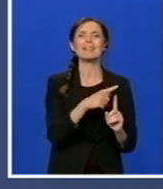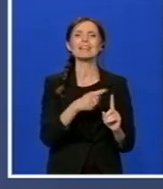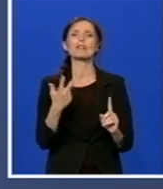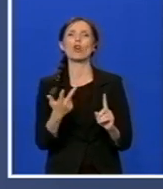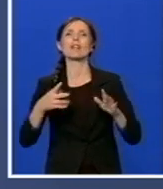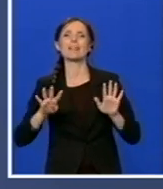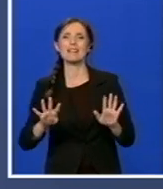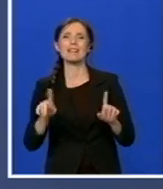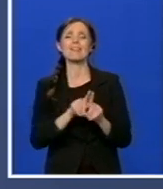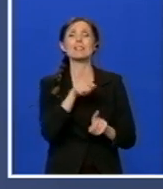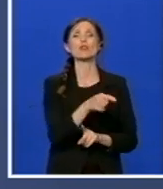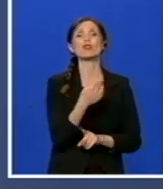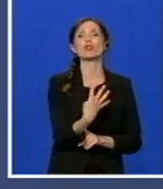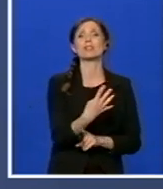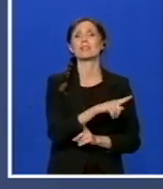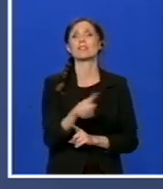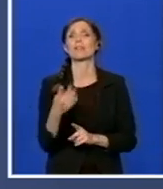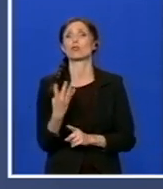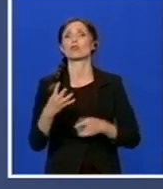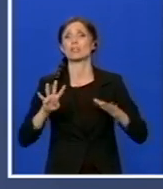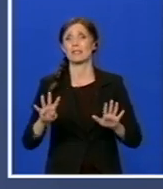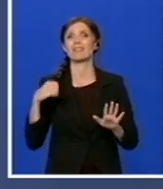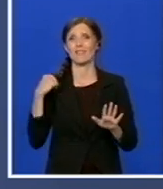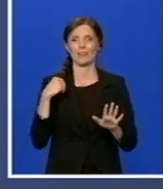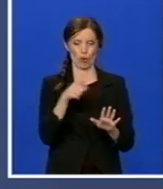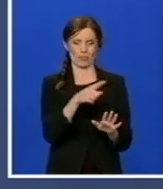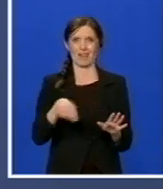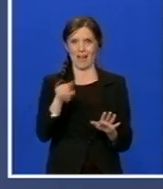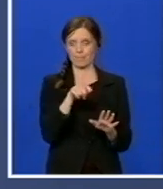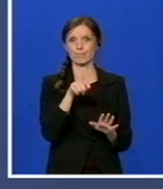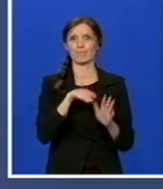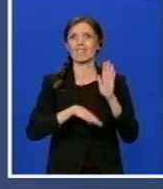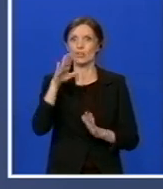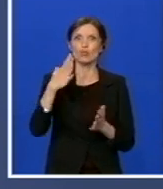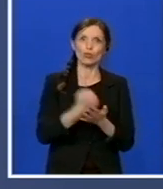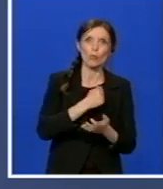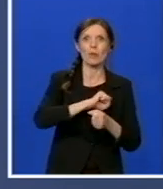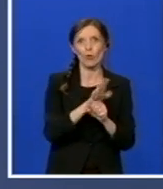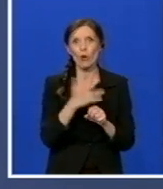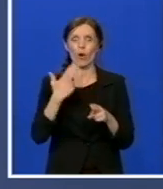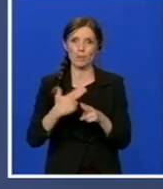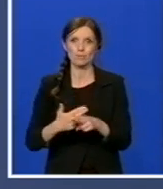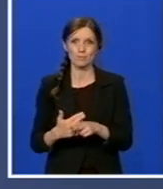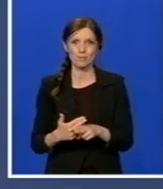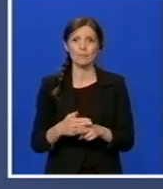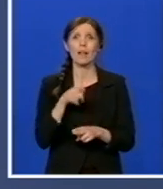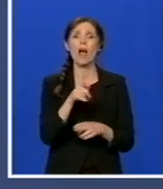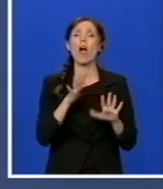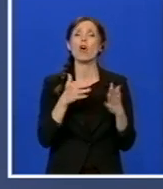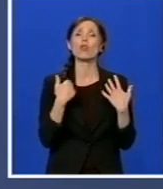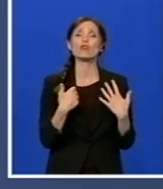od 40 do 49 godina. Oko 60% svih pacijenata bilo je